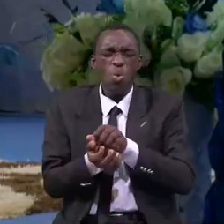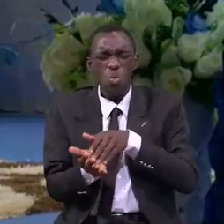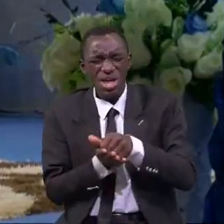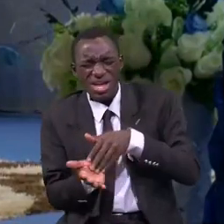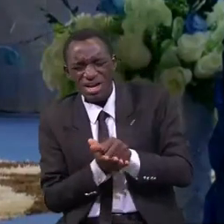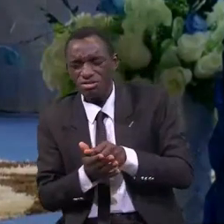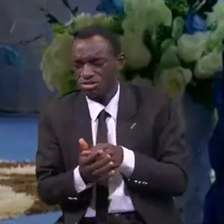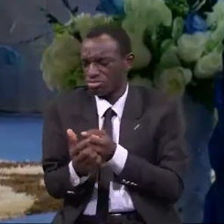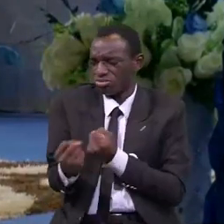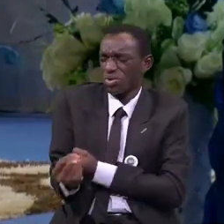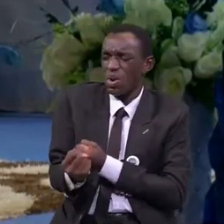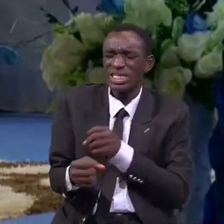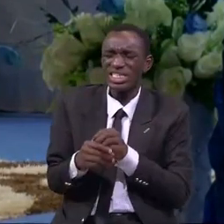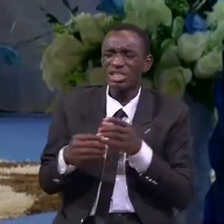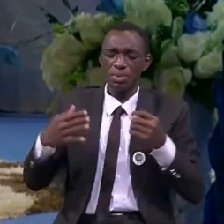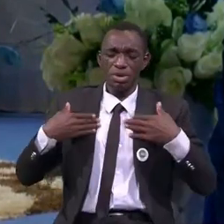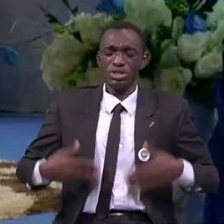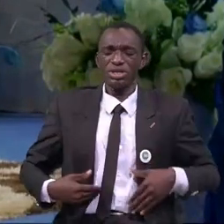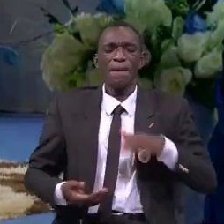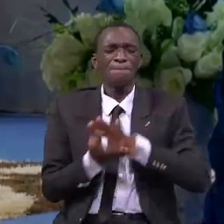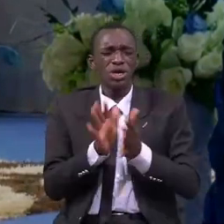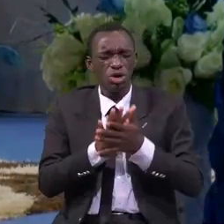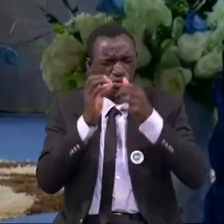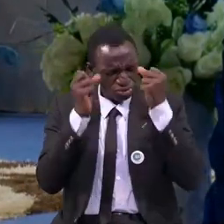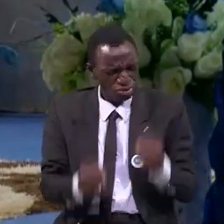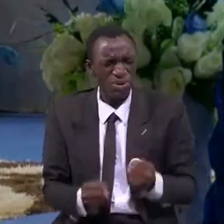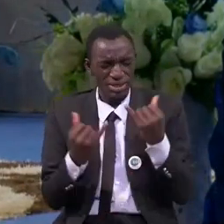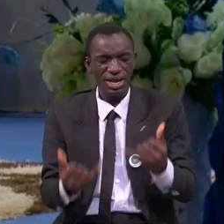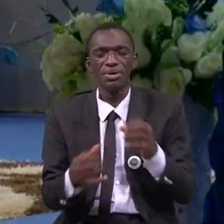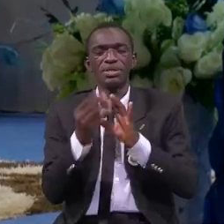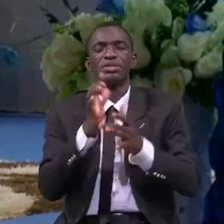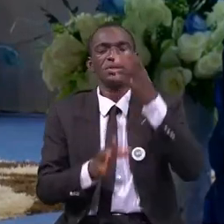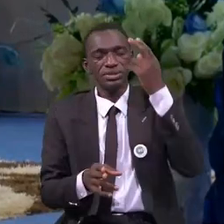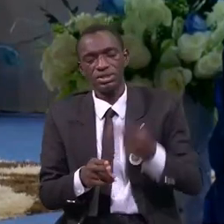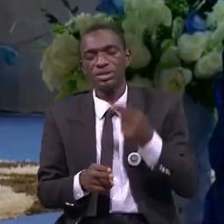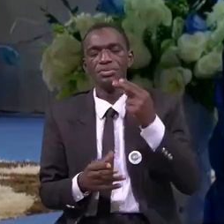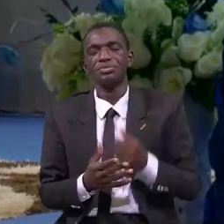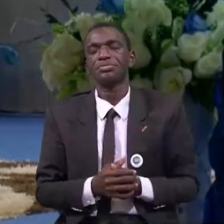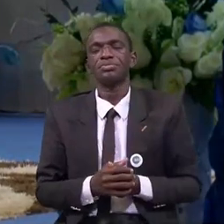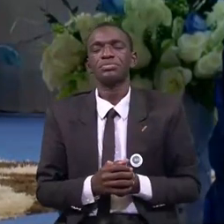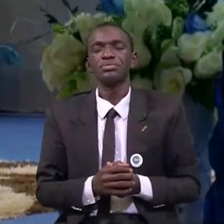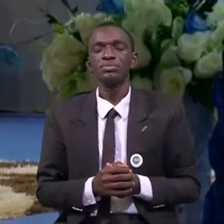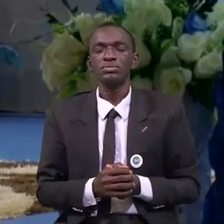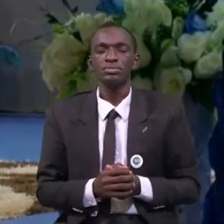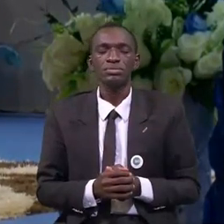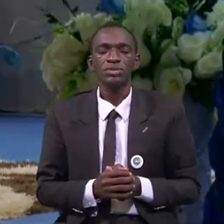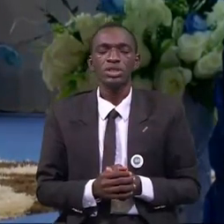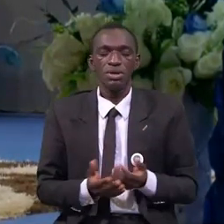Jésus que les Ners faibles et les muscles faibles maintenant reprennent la force